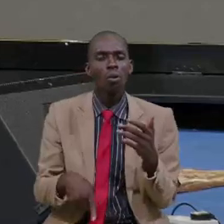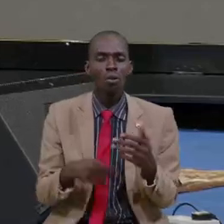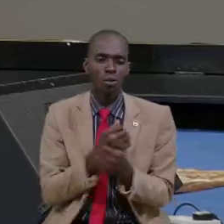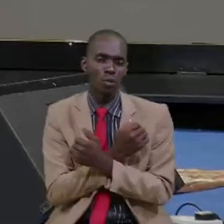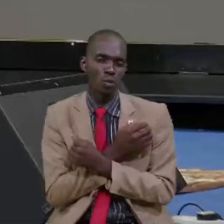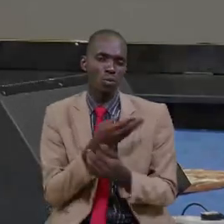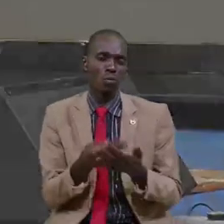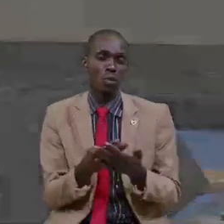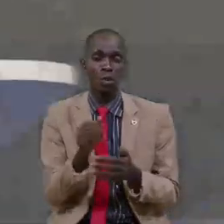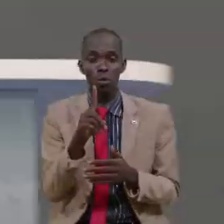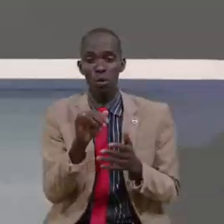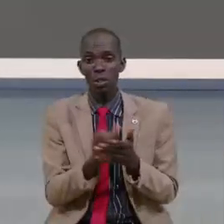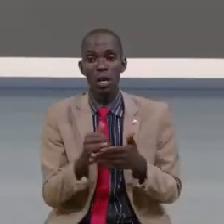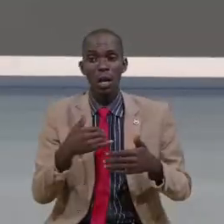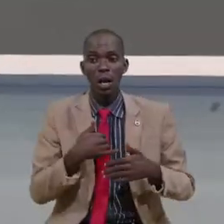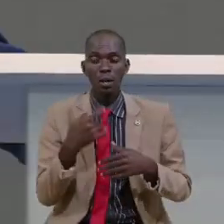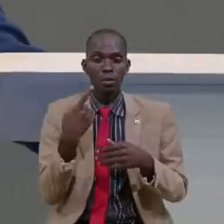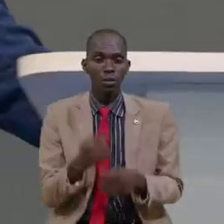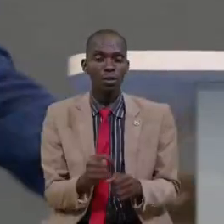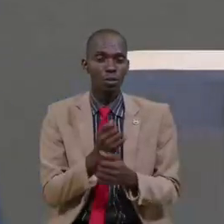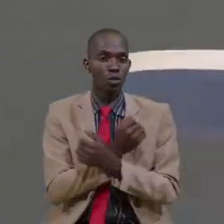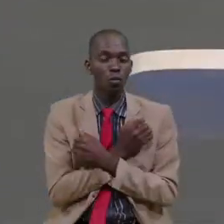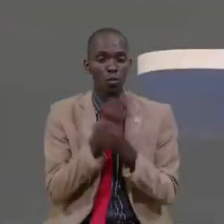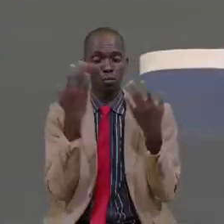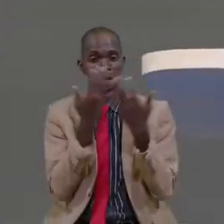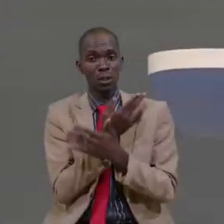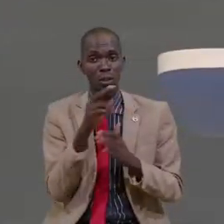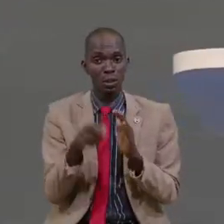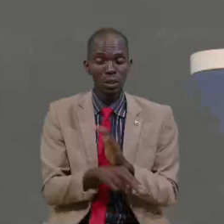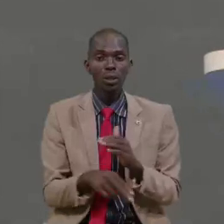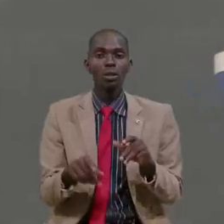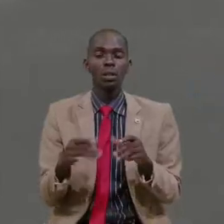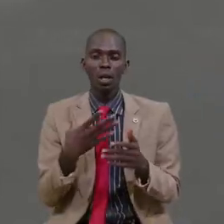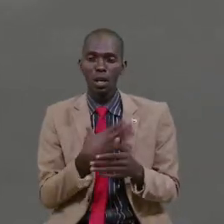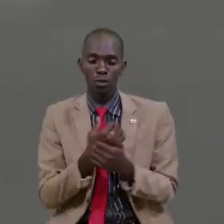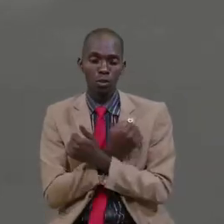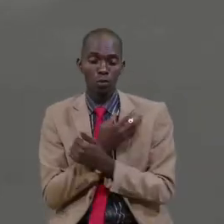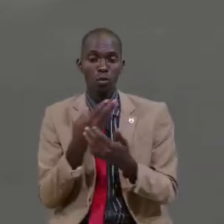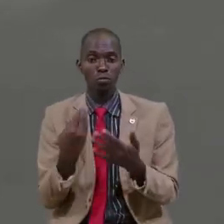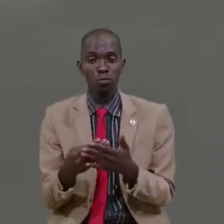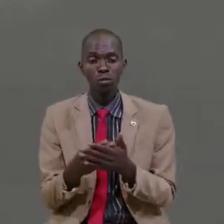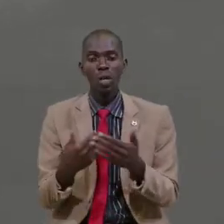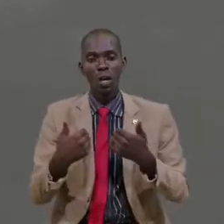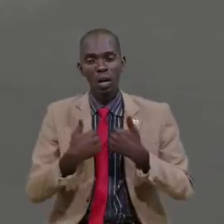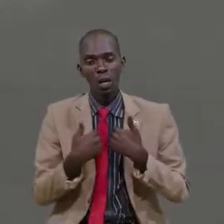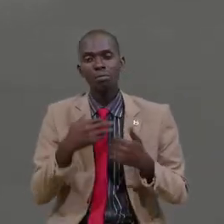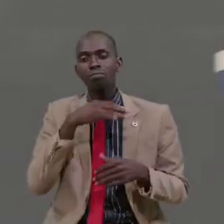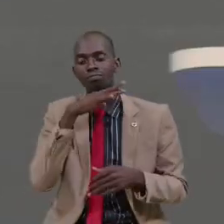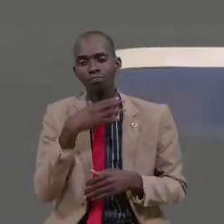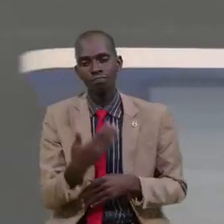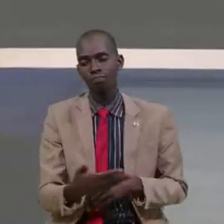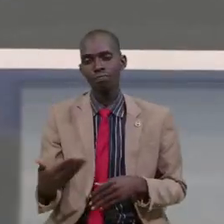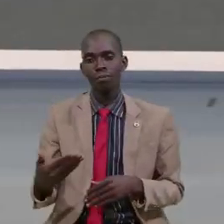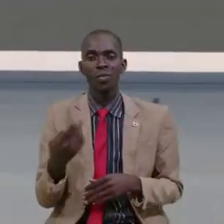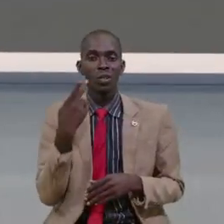l'argent. Et quiconque a l'amour des ténèbres et l'amour de l'argent, il a la corruption. Ils aiment l'amour